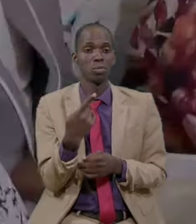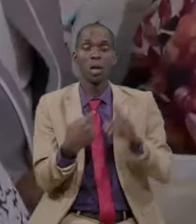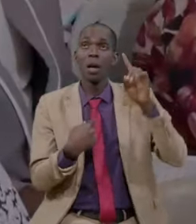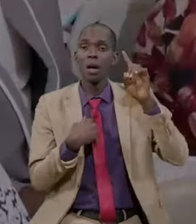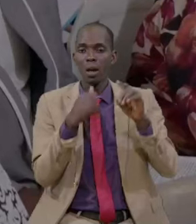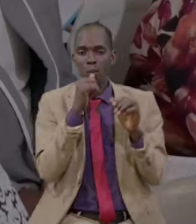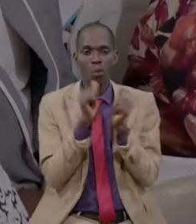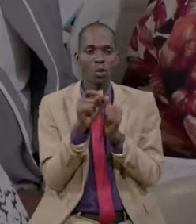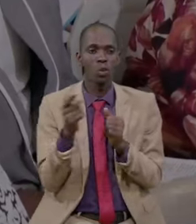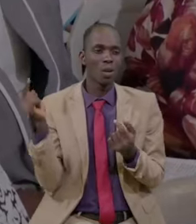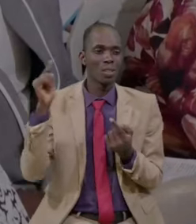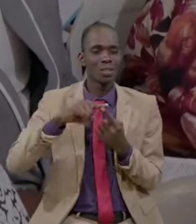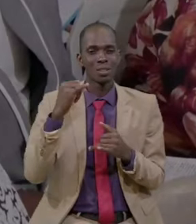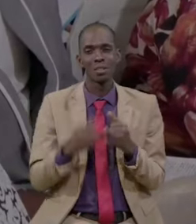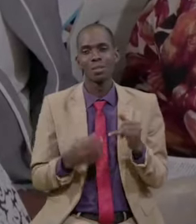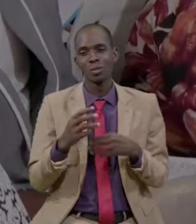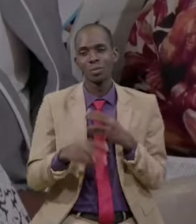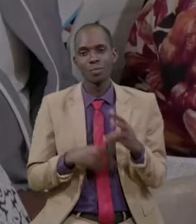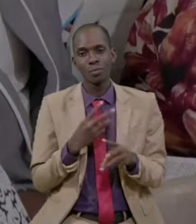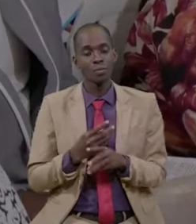monde. Il y a un autre enseigné.